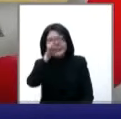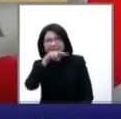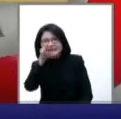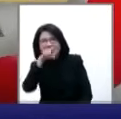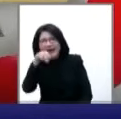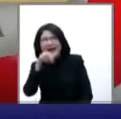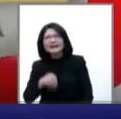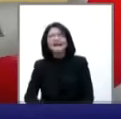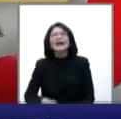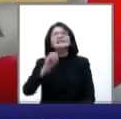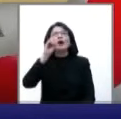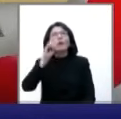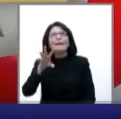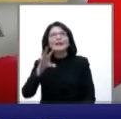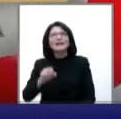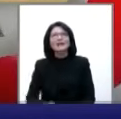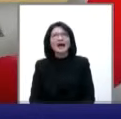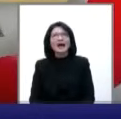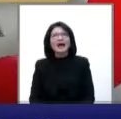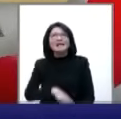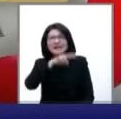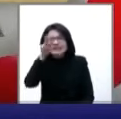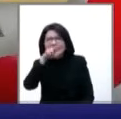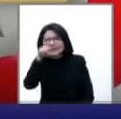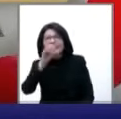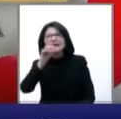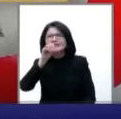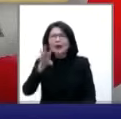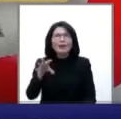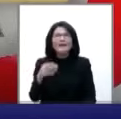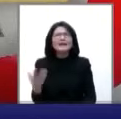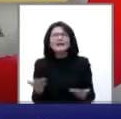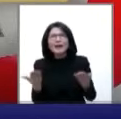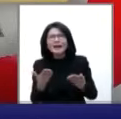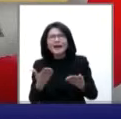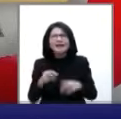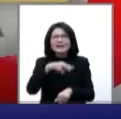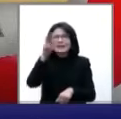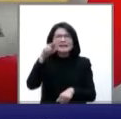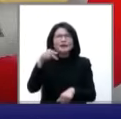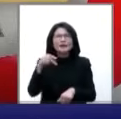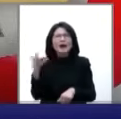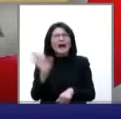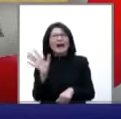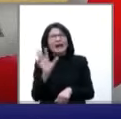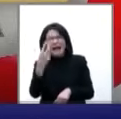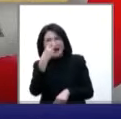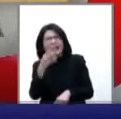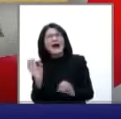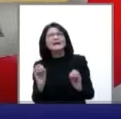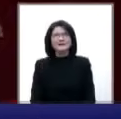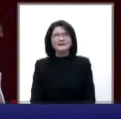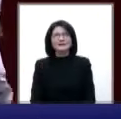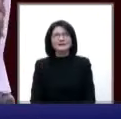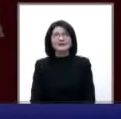Gibran sudah menyiapkan eh beberapa eh hal-hal di setiap seasonnya untuk Bagaimana menyerang seperti itu